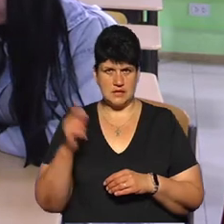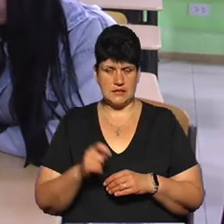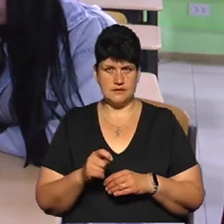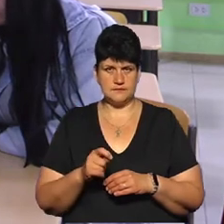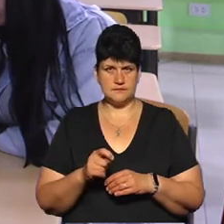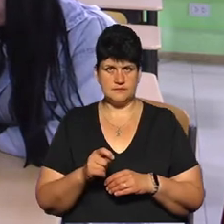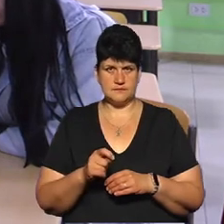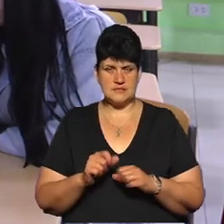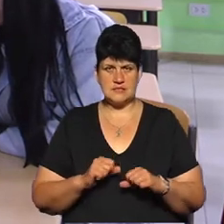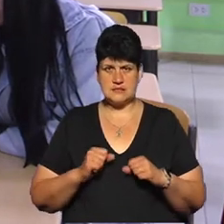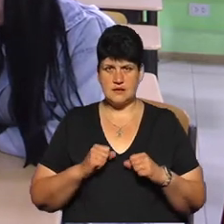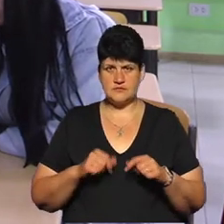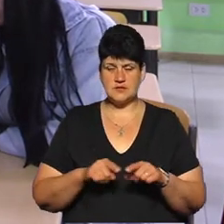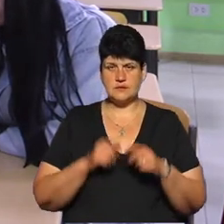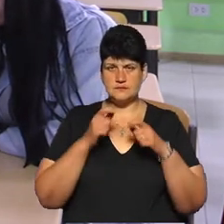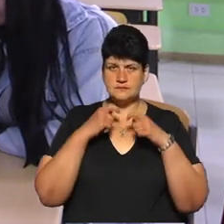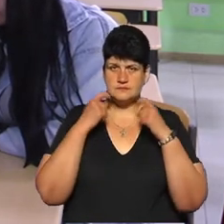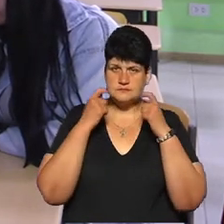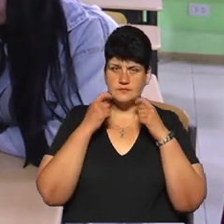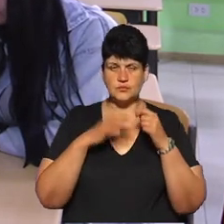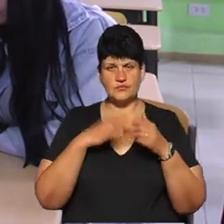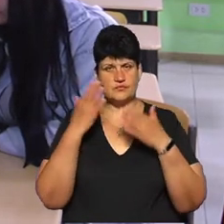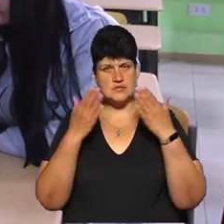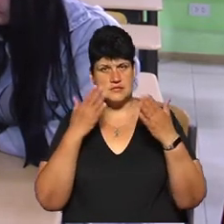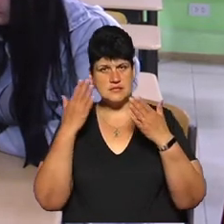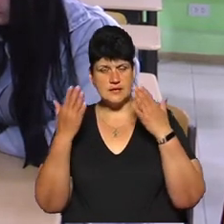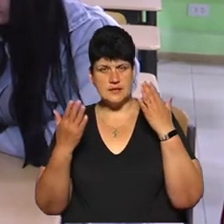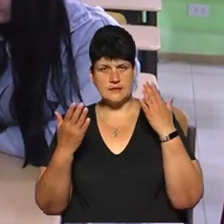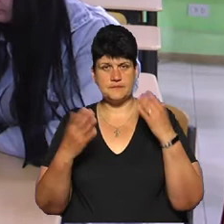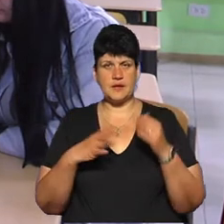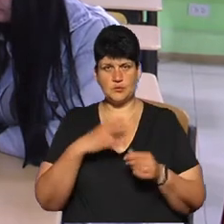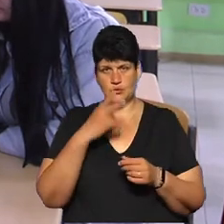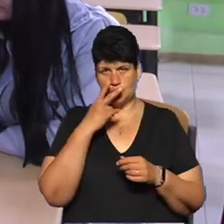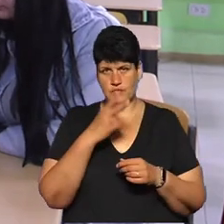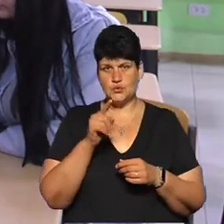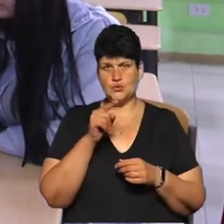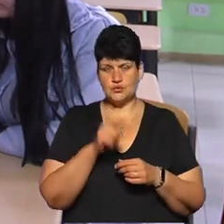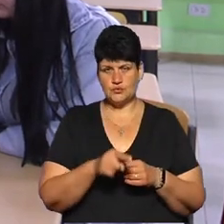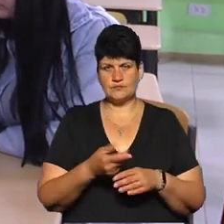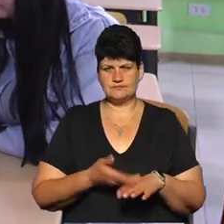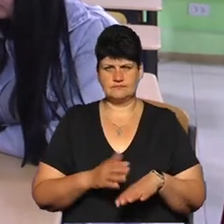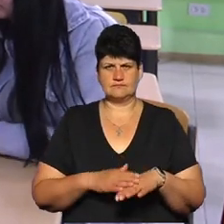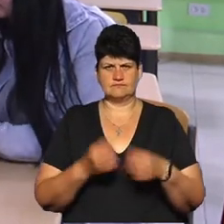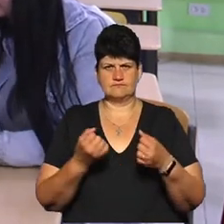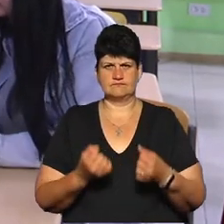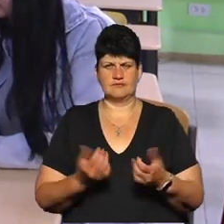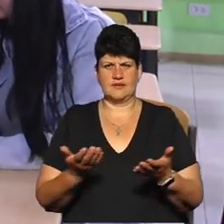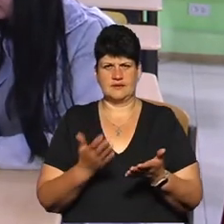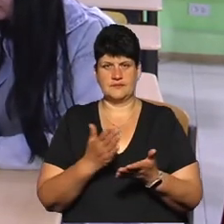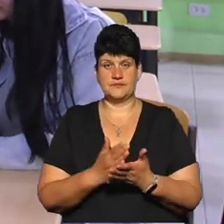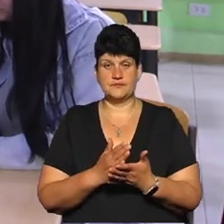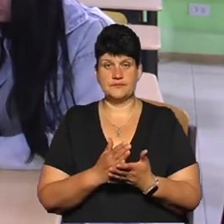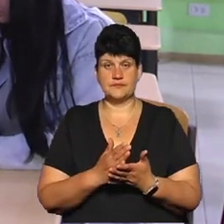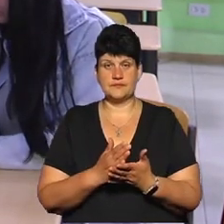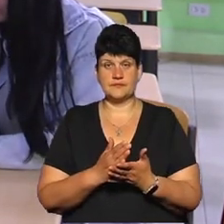старався також посміхатися, був веселий, але було видно, що в нього тягар якийсь вже не той Руслан,